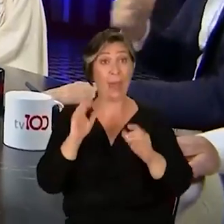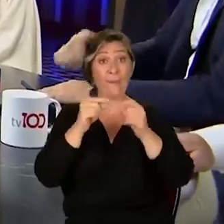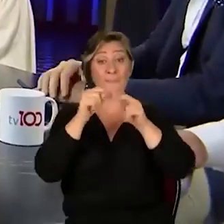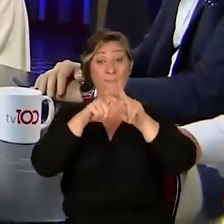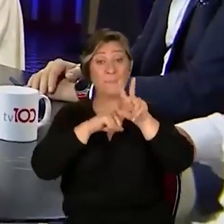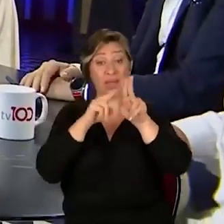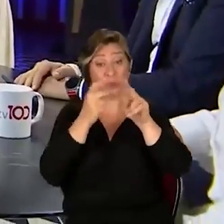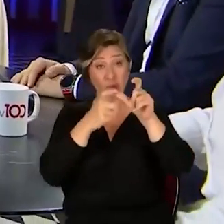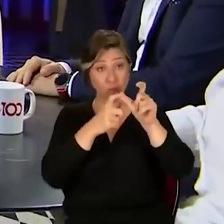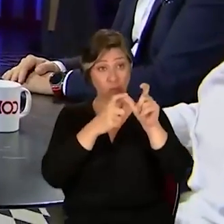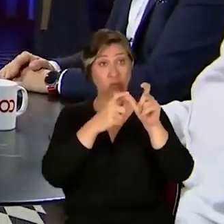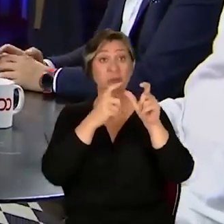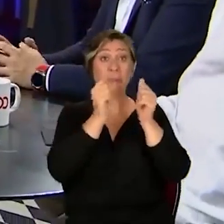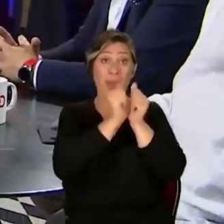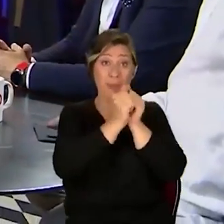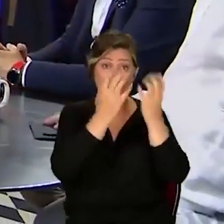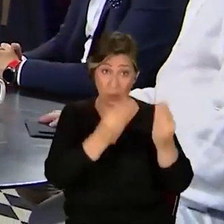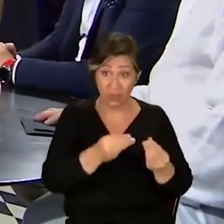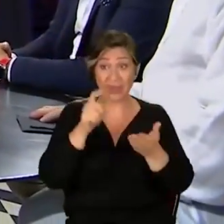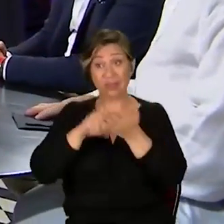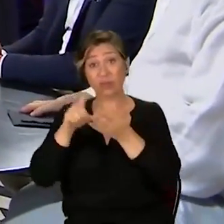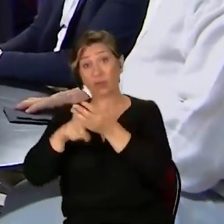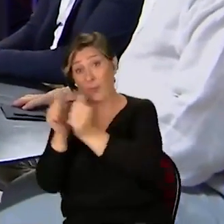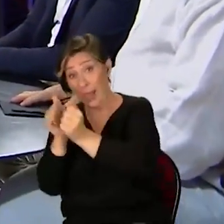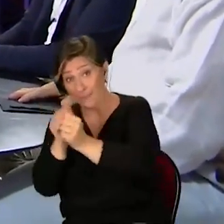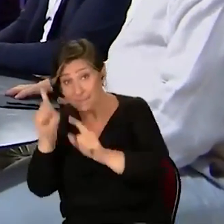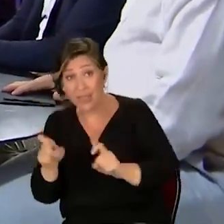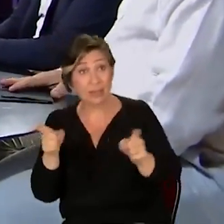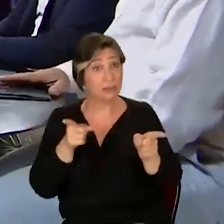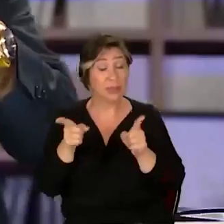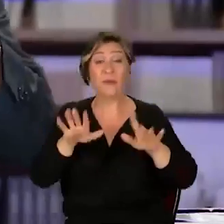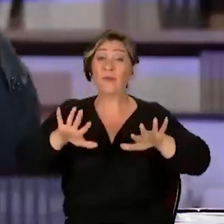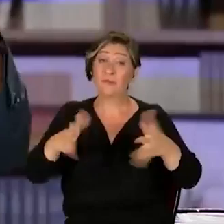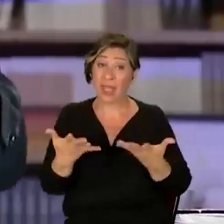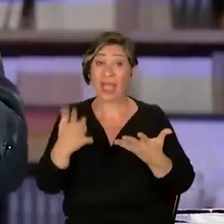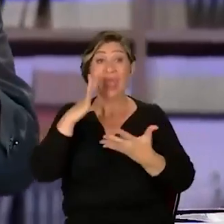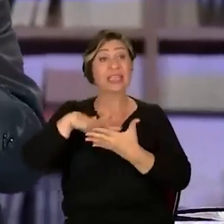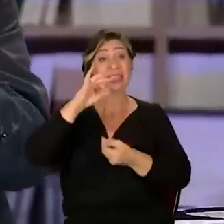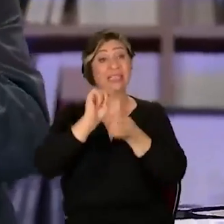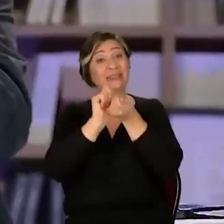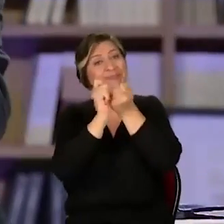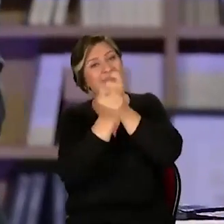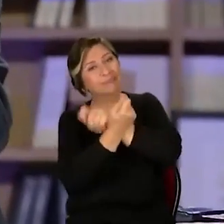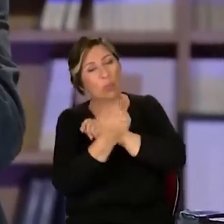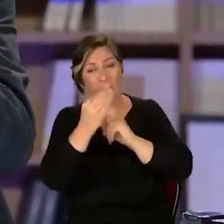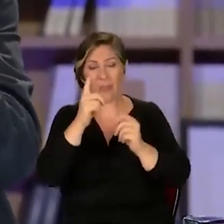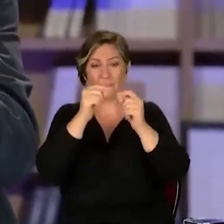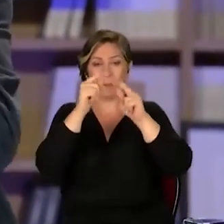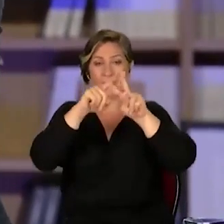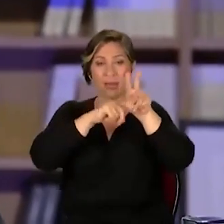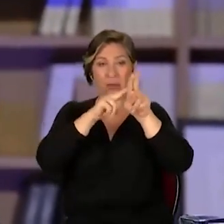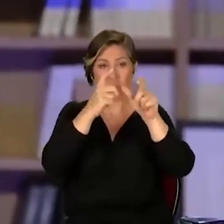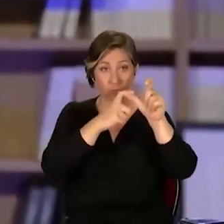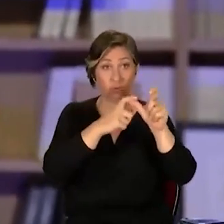baykuşlar baykuşlarla mı birlikte olmalı, tavuklar tavuklarla mı? Ya da insanlığın evriminde olduğu gibi bir baykuşla bir